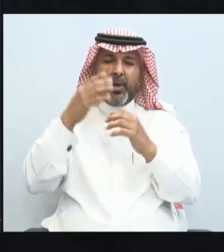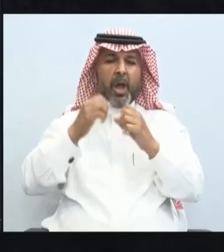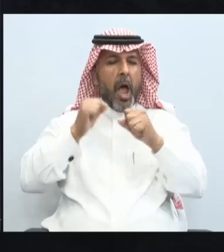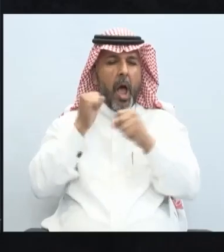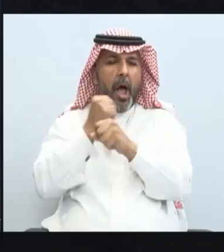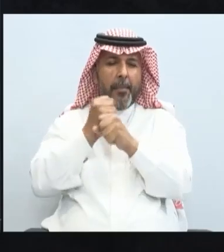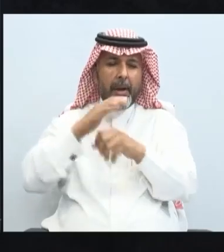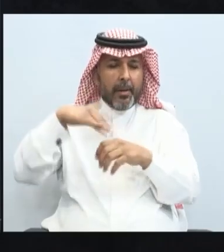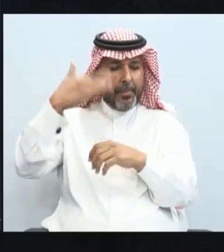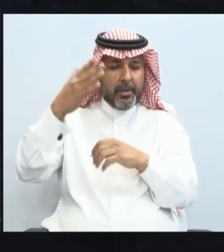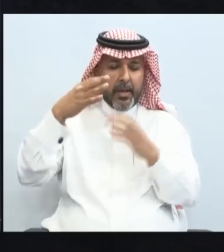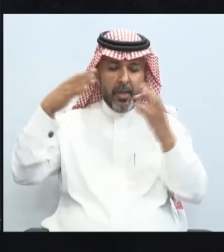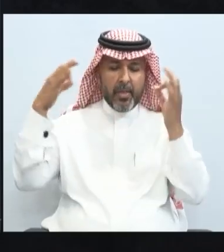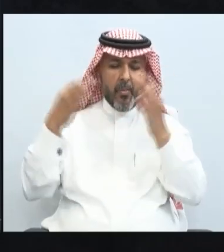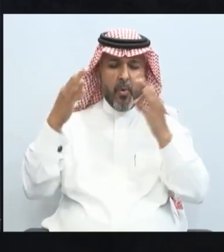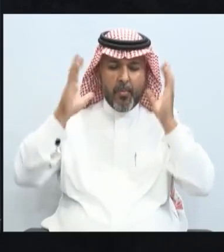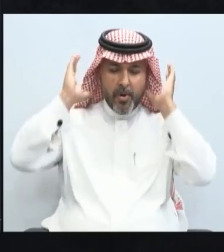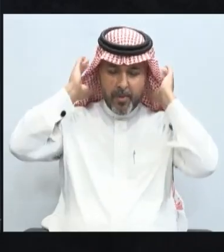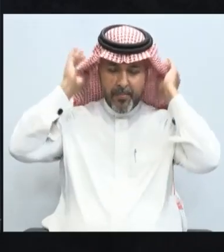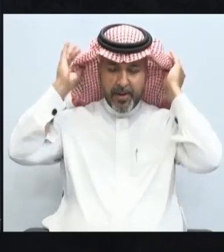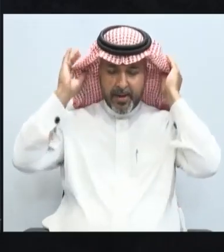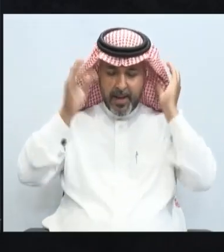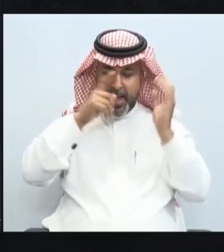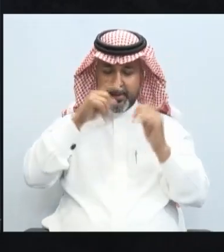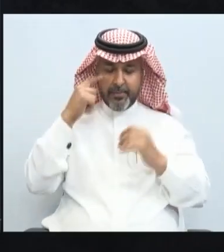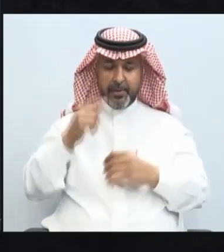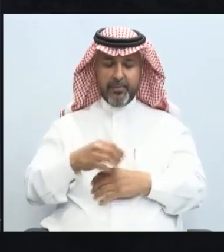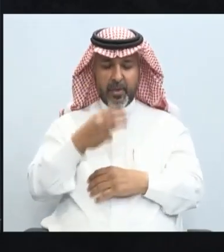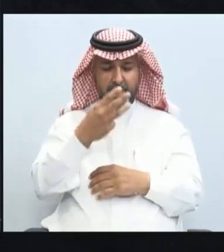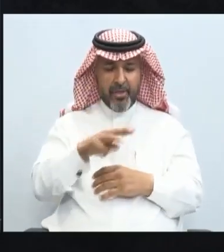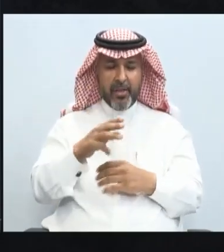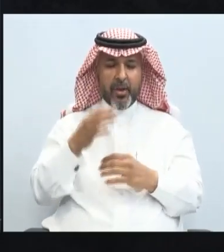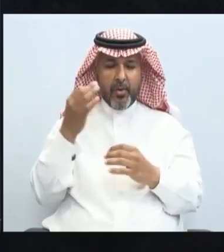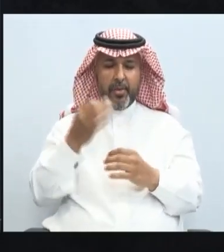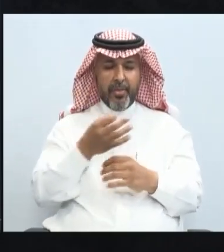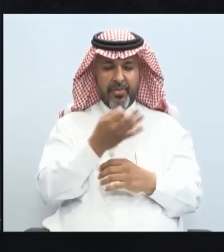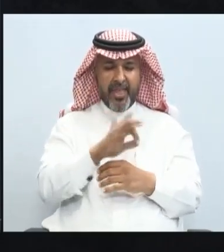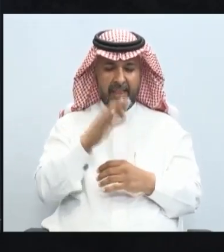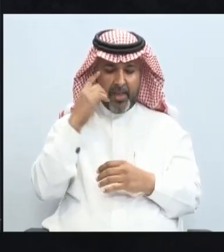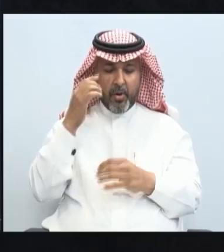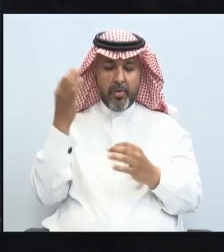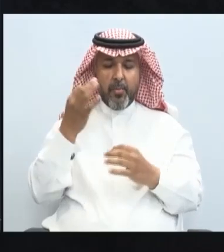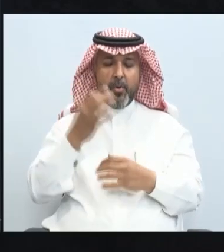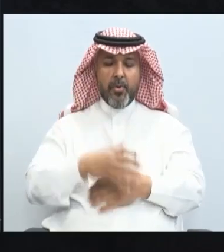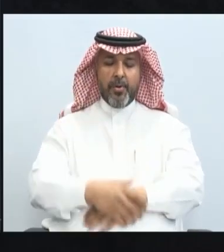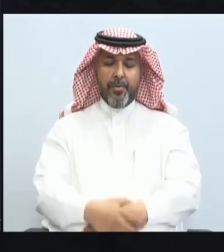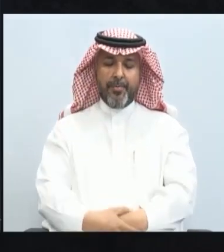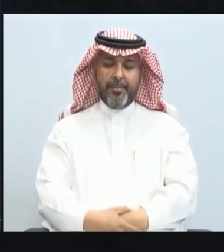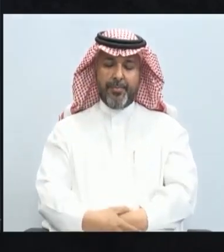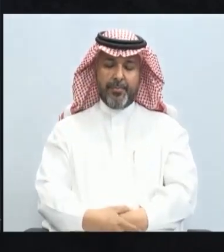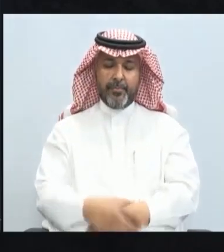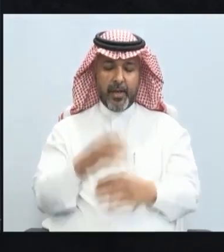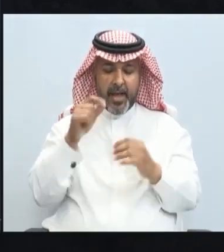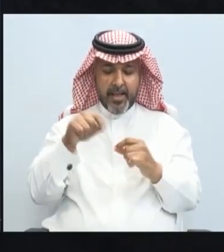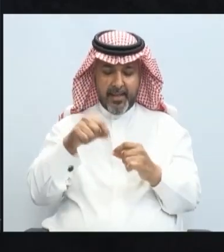تعالى على مستواك في الصف الثالث الثانوي لان احن بنروح الصف الثالث ثانوي ان شاء الله عندنا وحده كامله كذلك عن الدوال المثلثيه فمن